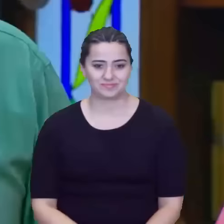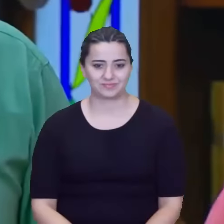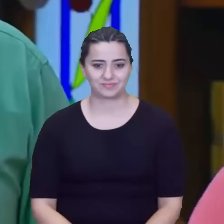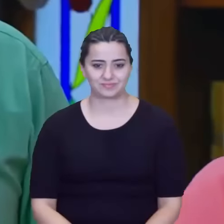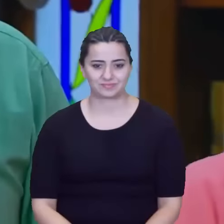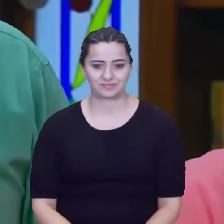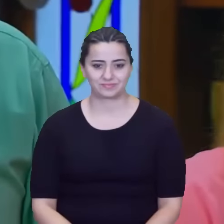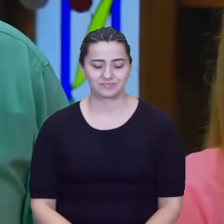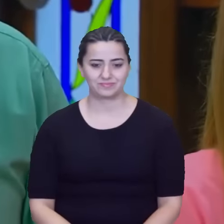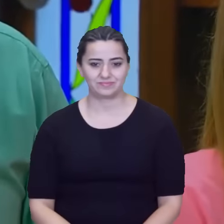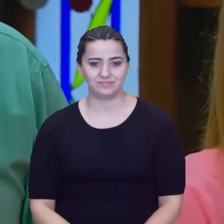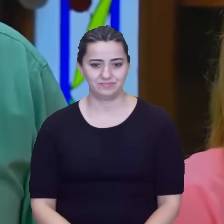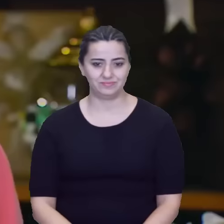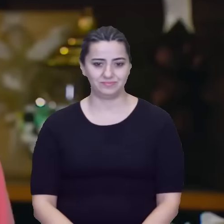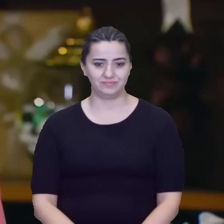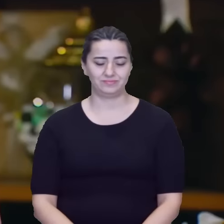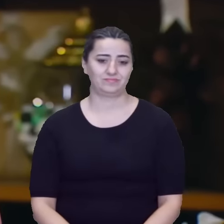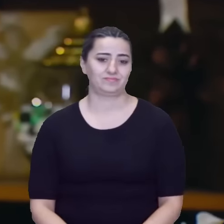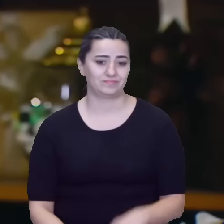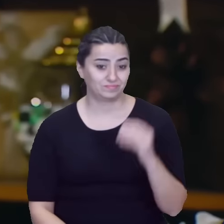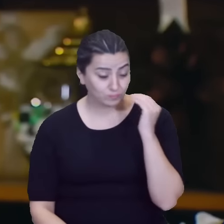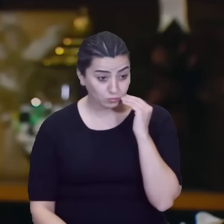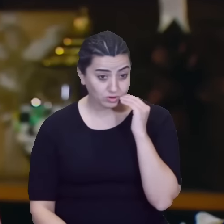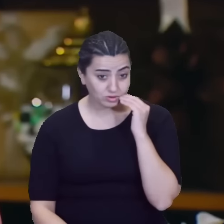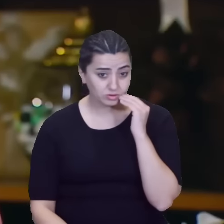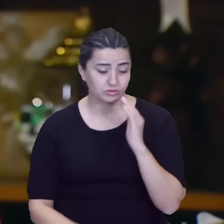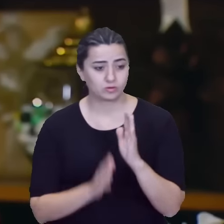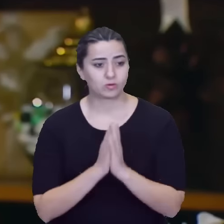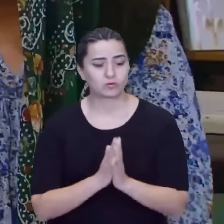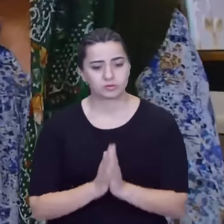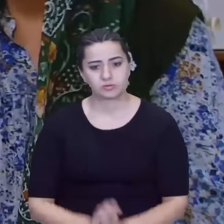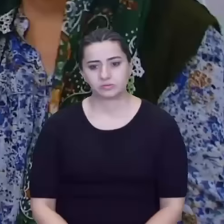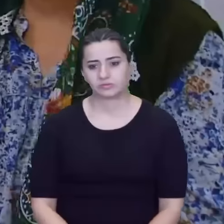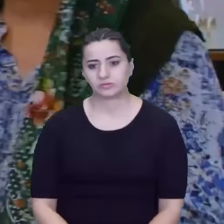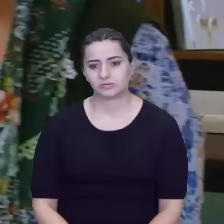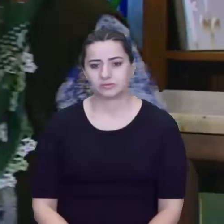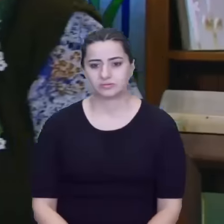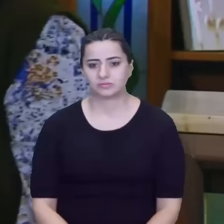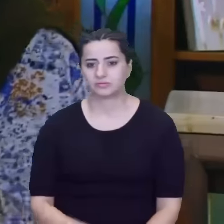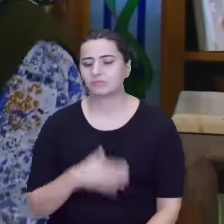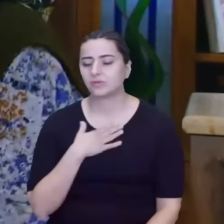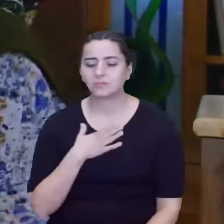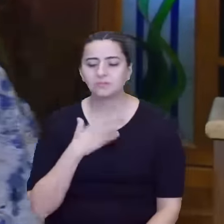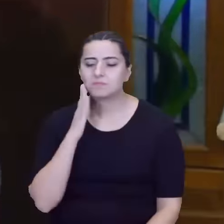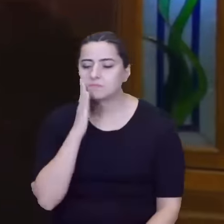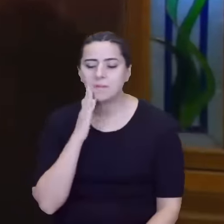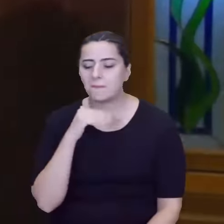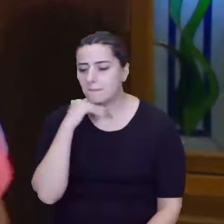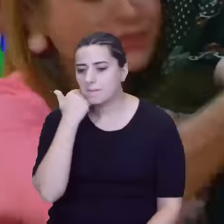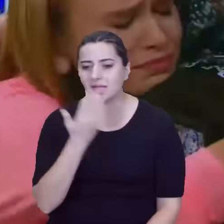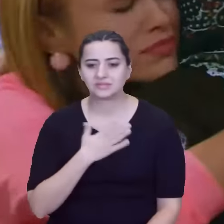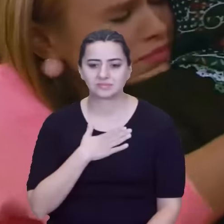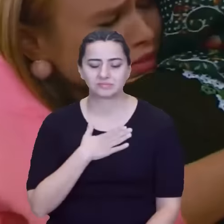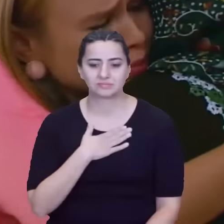Çıktılar Sami Buruk. Babaanne, özür dilerim. Ah efendim, pembe